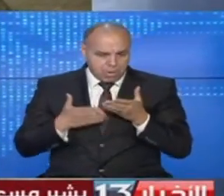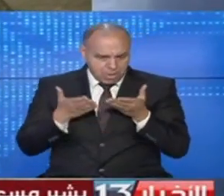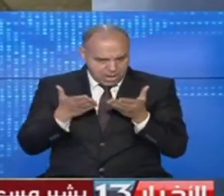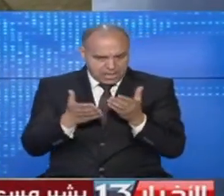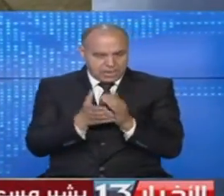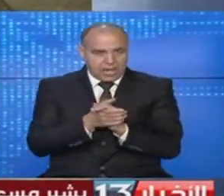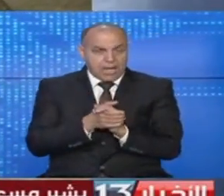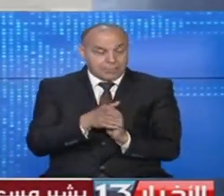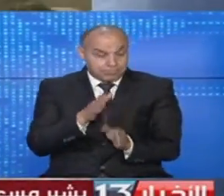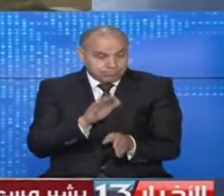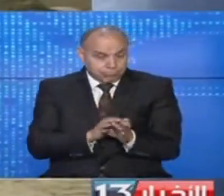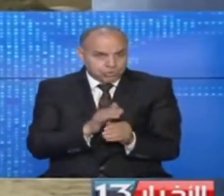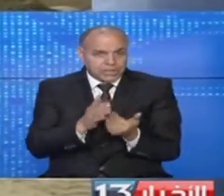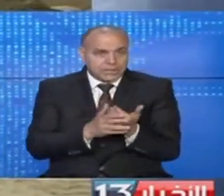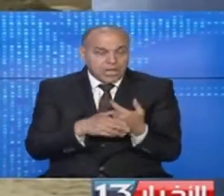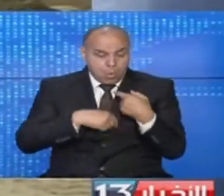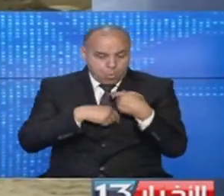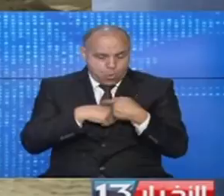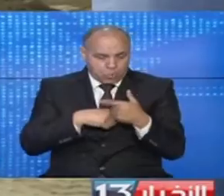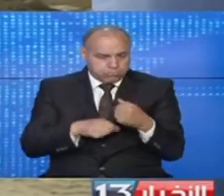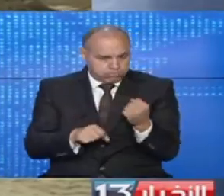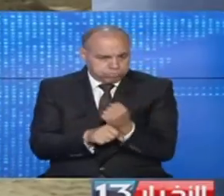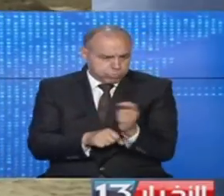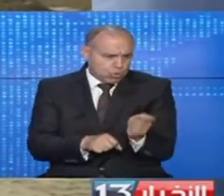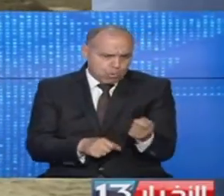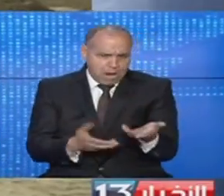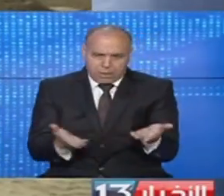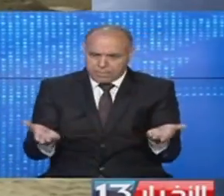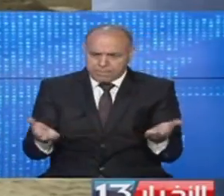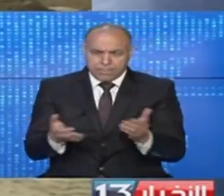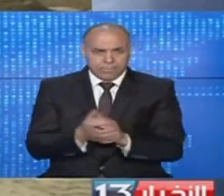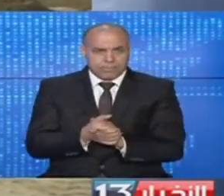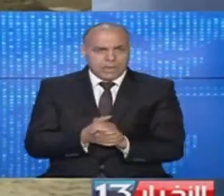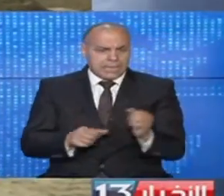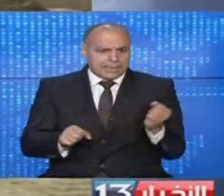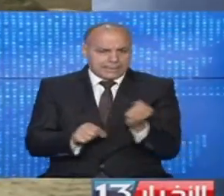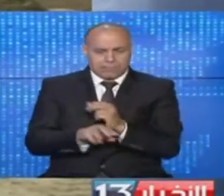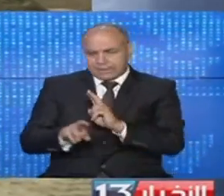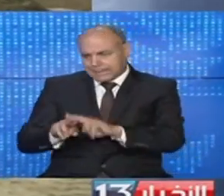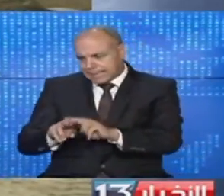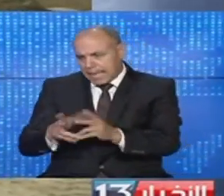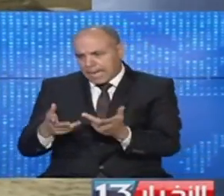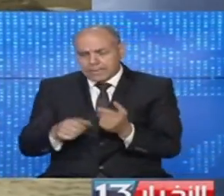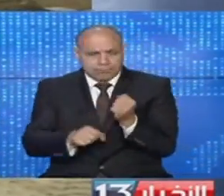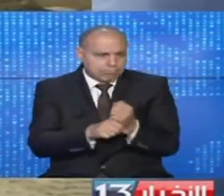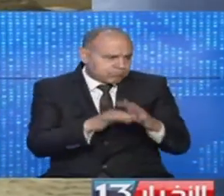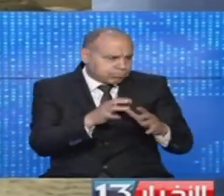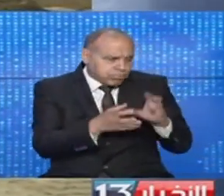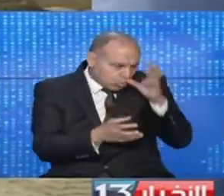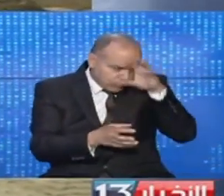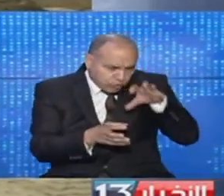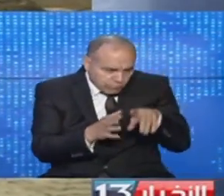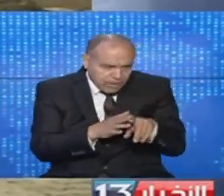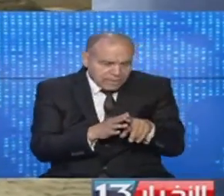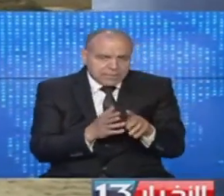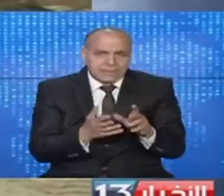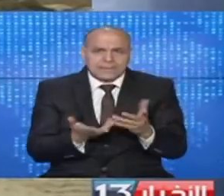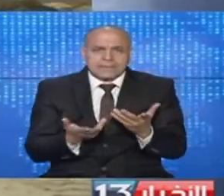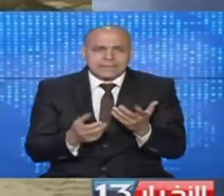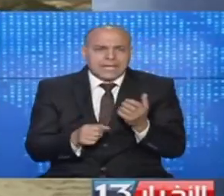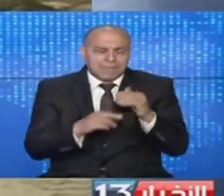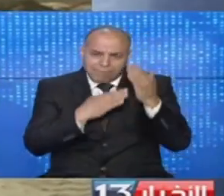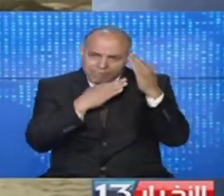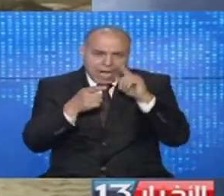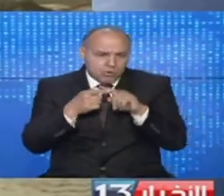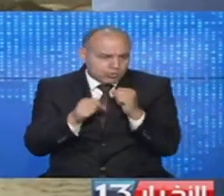هذه بانطلاقة جديدة. في الوقت الحاضر العمل العادي، أشغال الصيانة وأشغال الإنتاج، المناخ